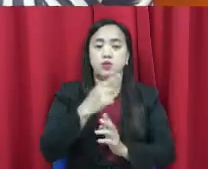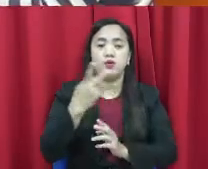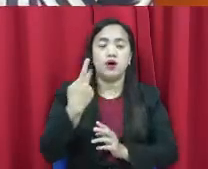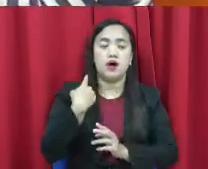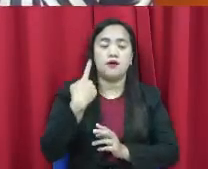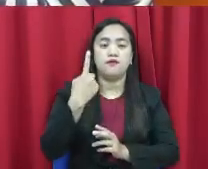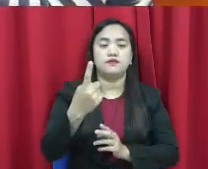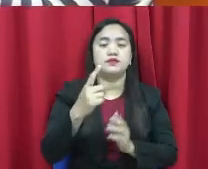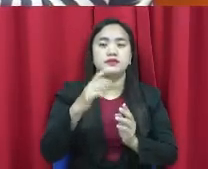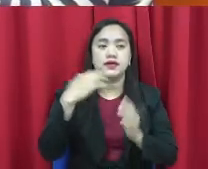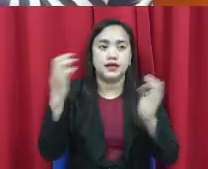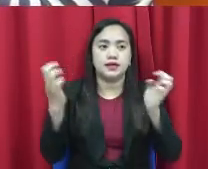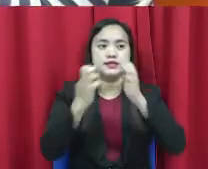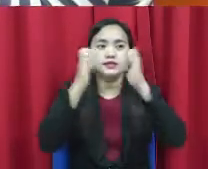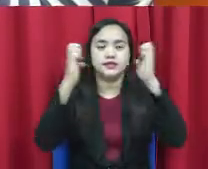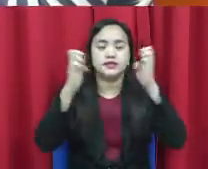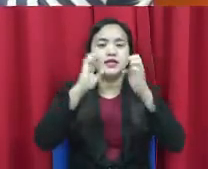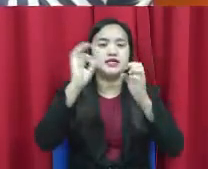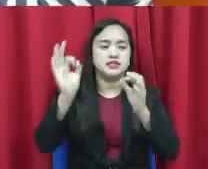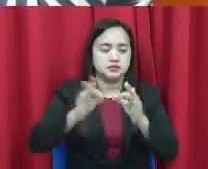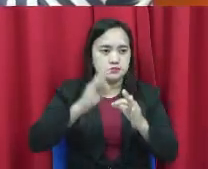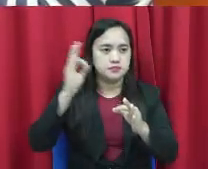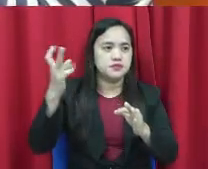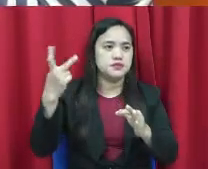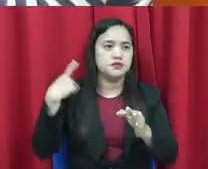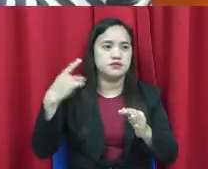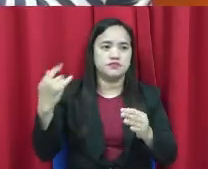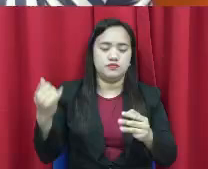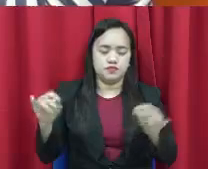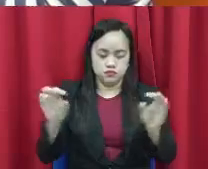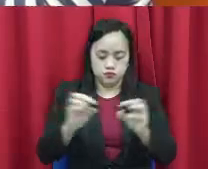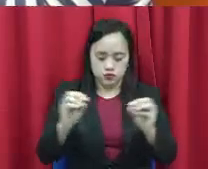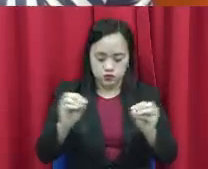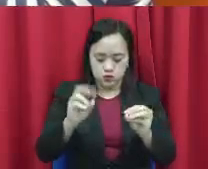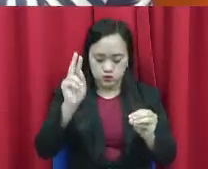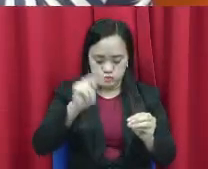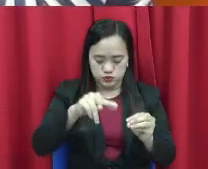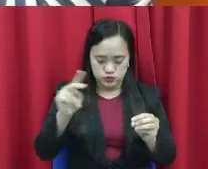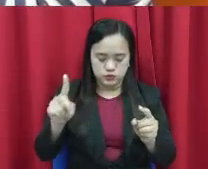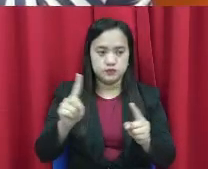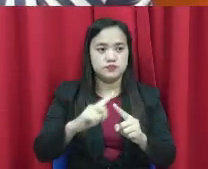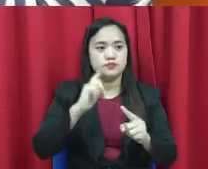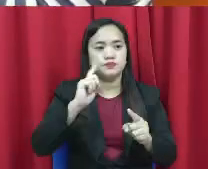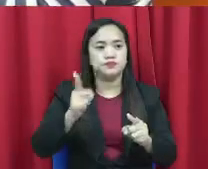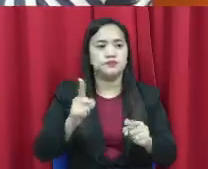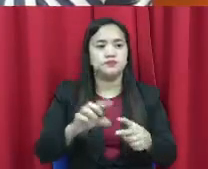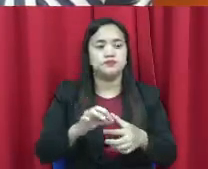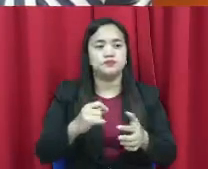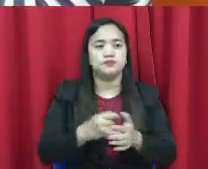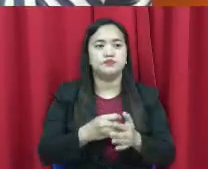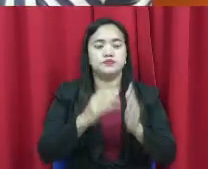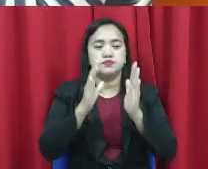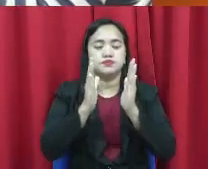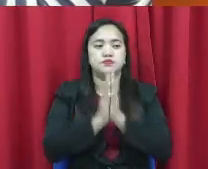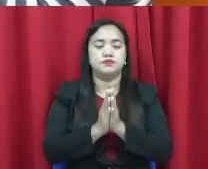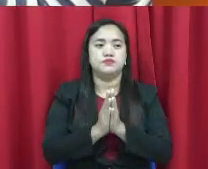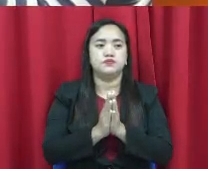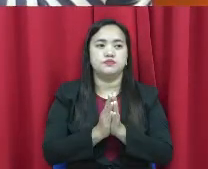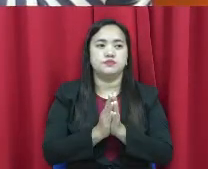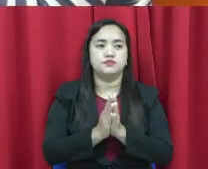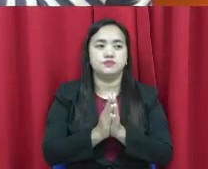excellent Spirit ' ba po wala ng explanation kailangan ang liwanag and then Sinabi niya pa po a prayer